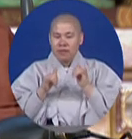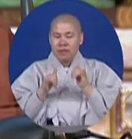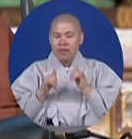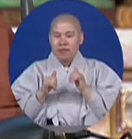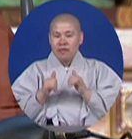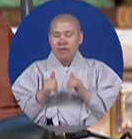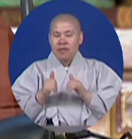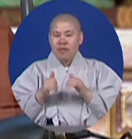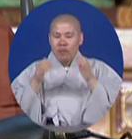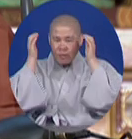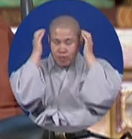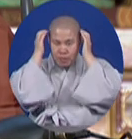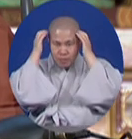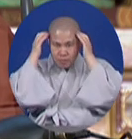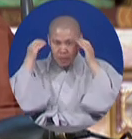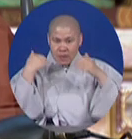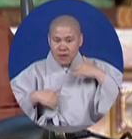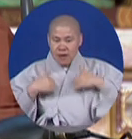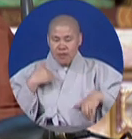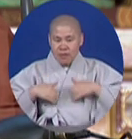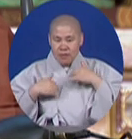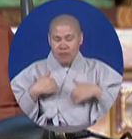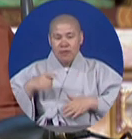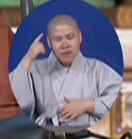고를 낙으로 보는 미혹,